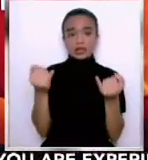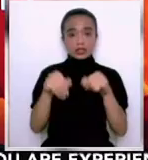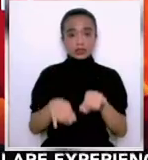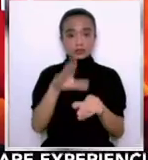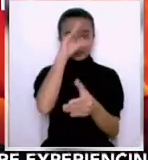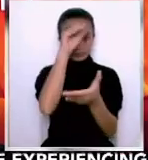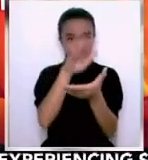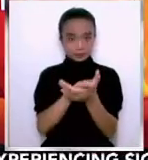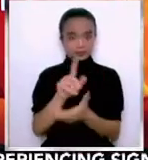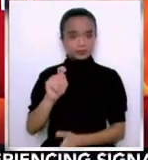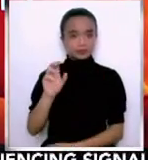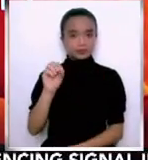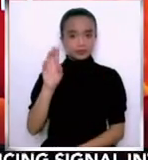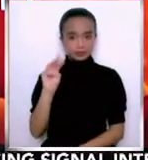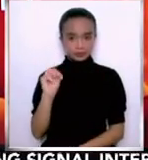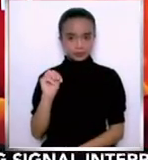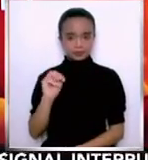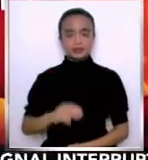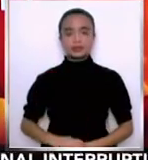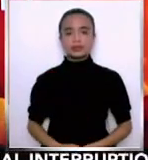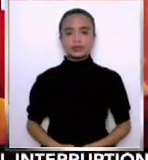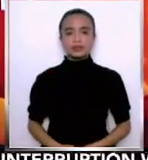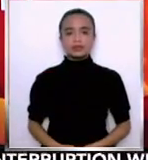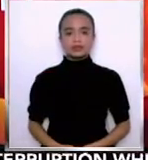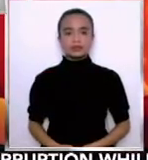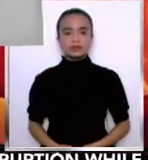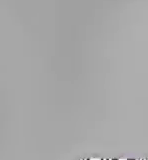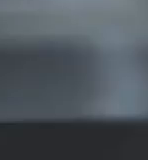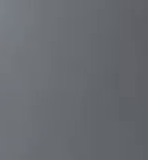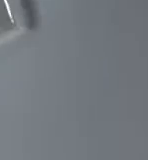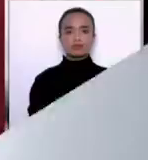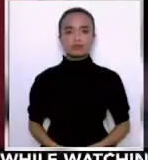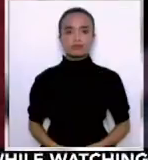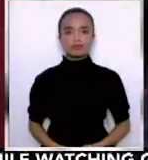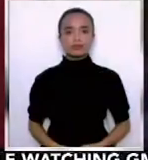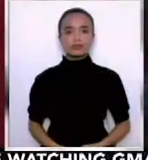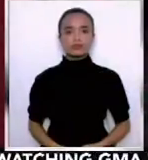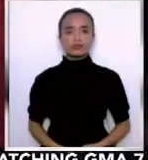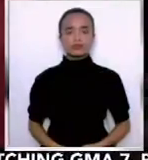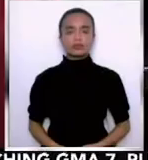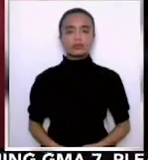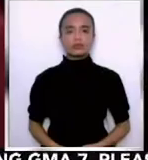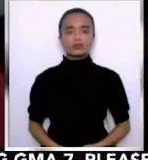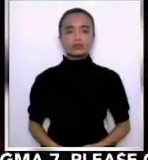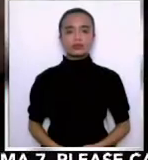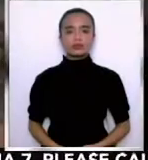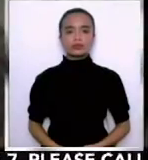si Tom Rodriguez. Yan ang tinutukan ni Aubrey Carampel.